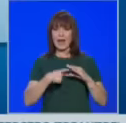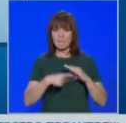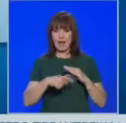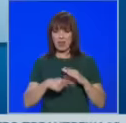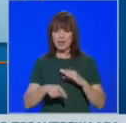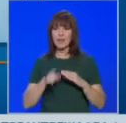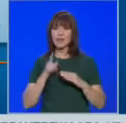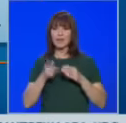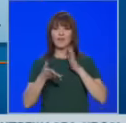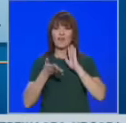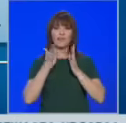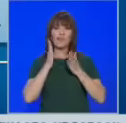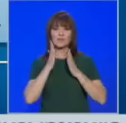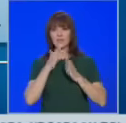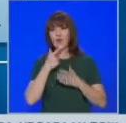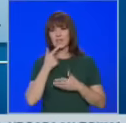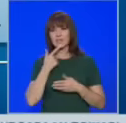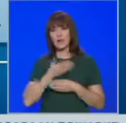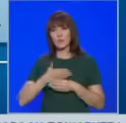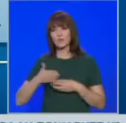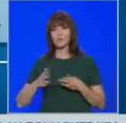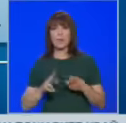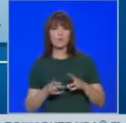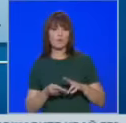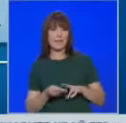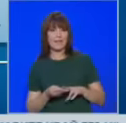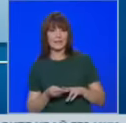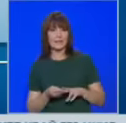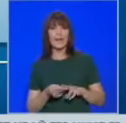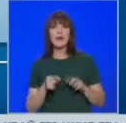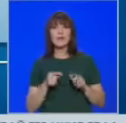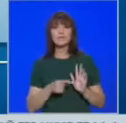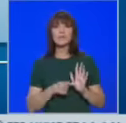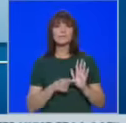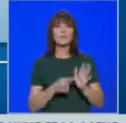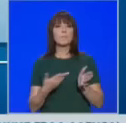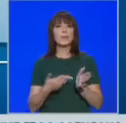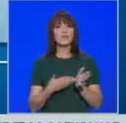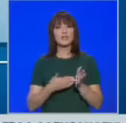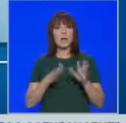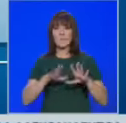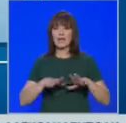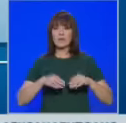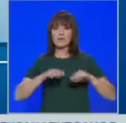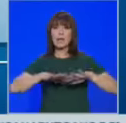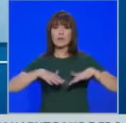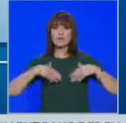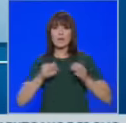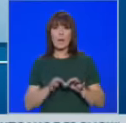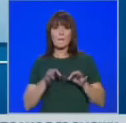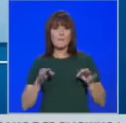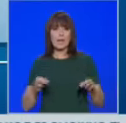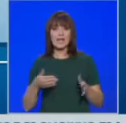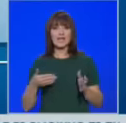ясно от Фейсбук страницата на Продължаваме промяната с хаштаг Кабинет Денков. Там се посочват и мотивите за приетите от парламента драстични мерки